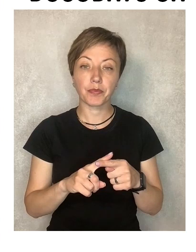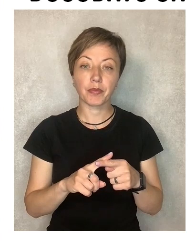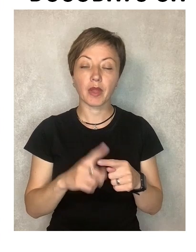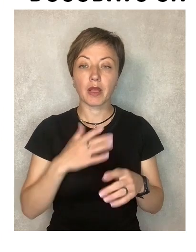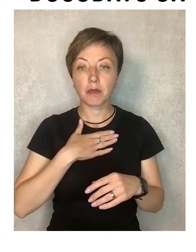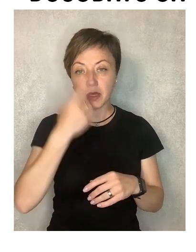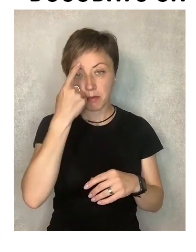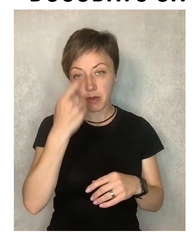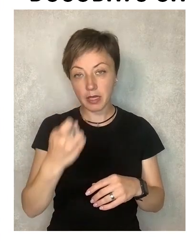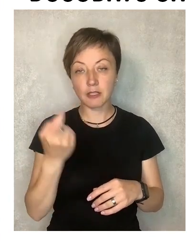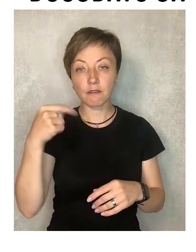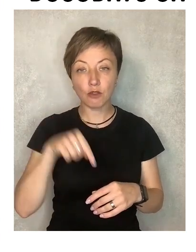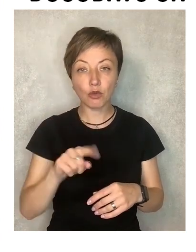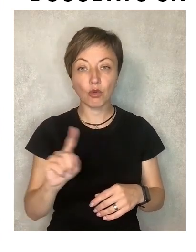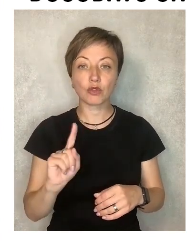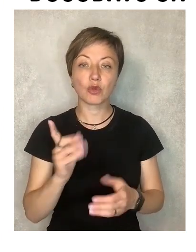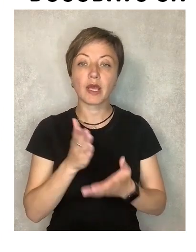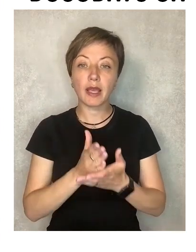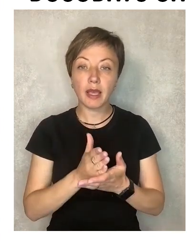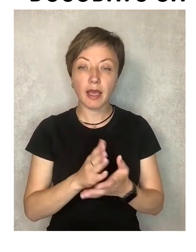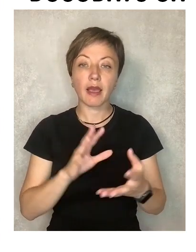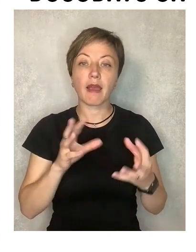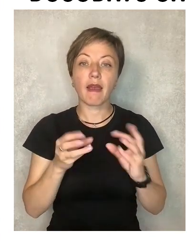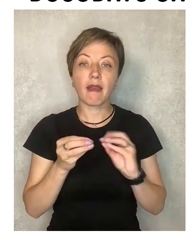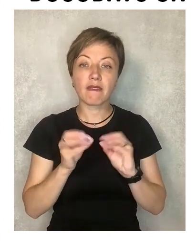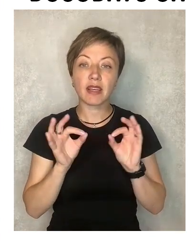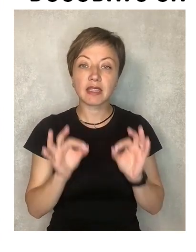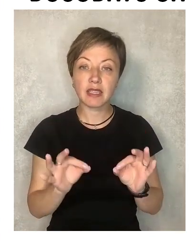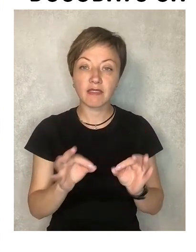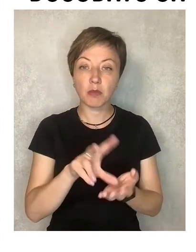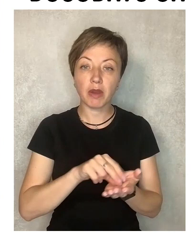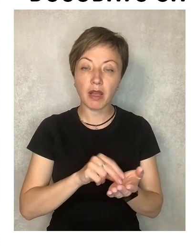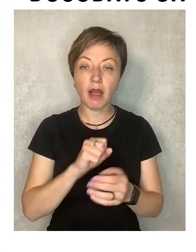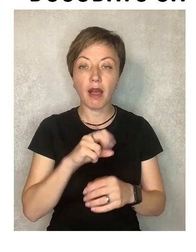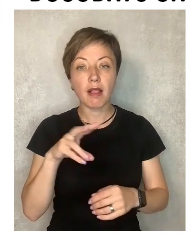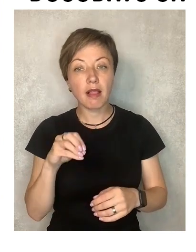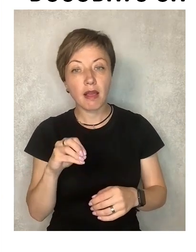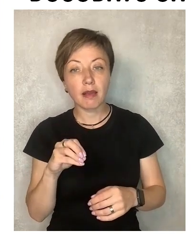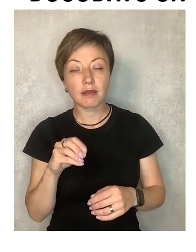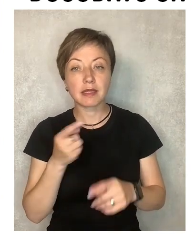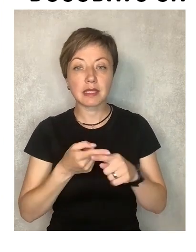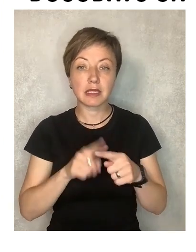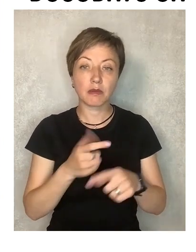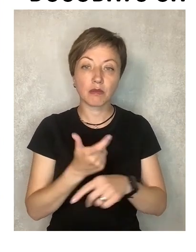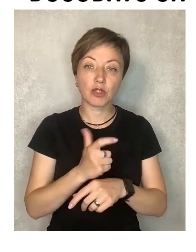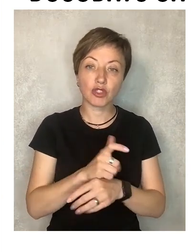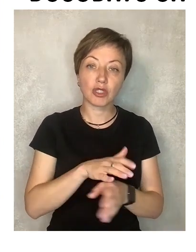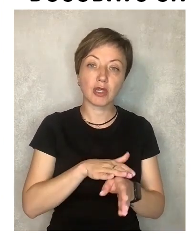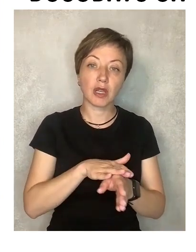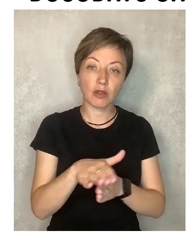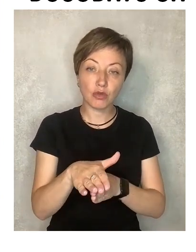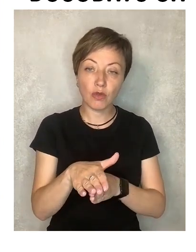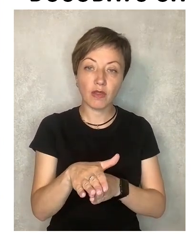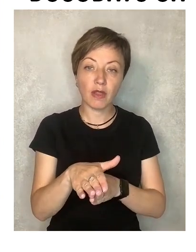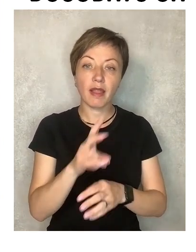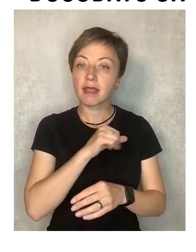що є ефективні приклади, але вони переважно реалізовані в не